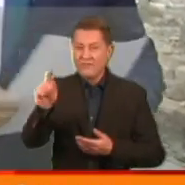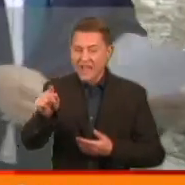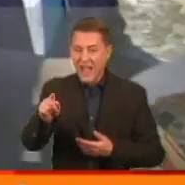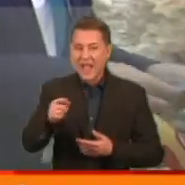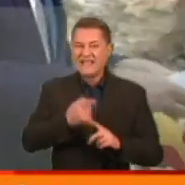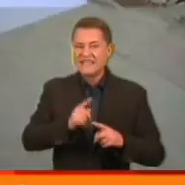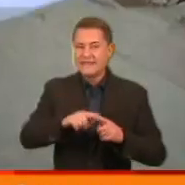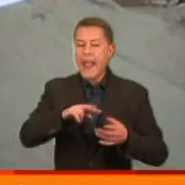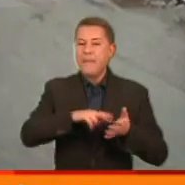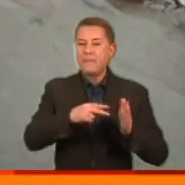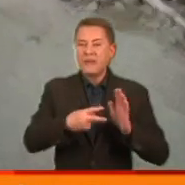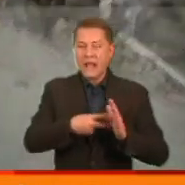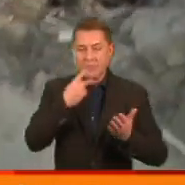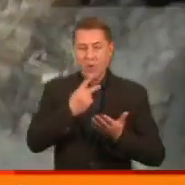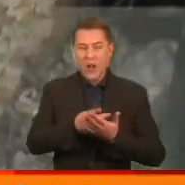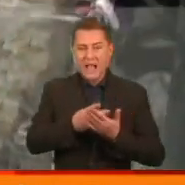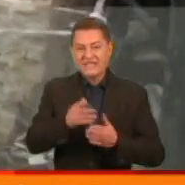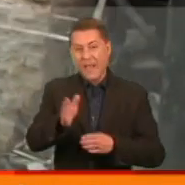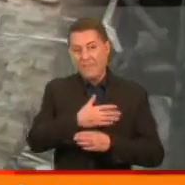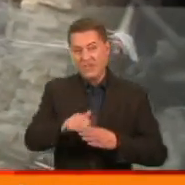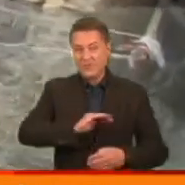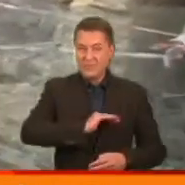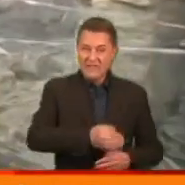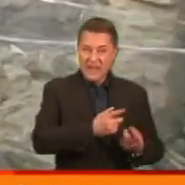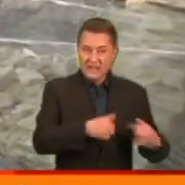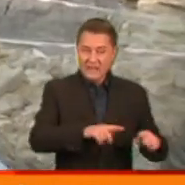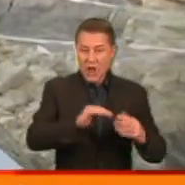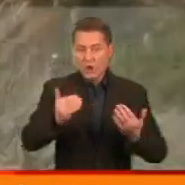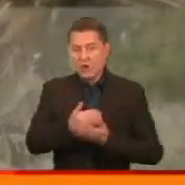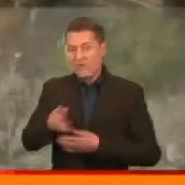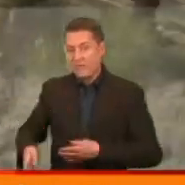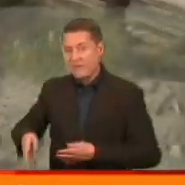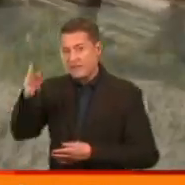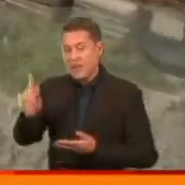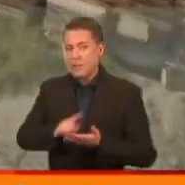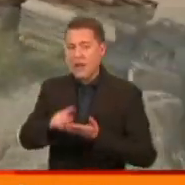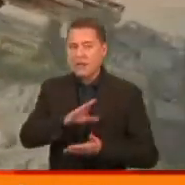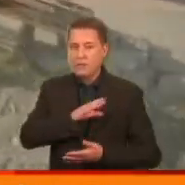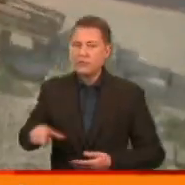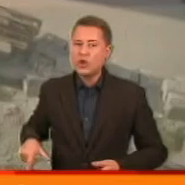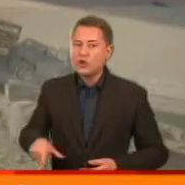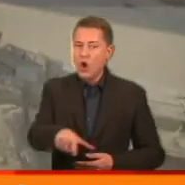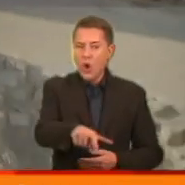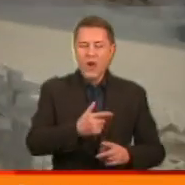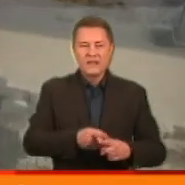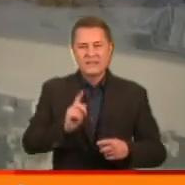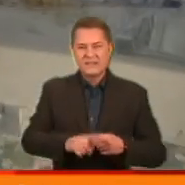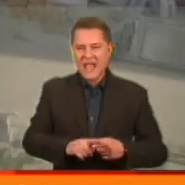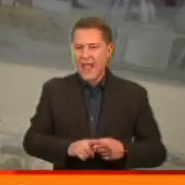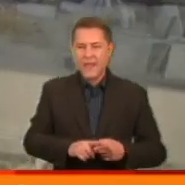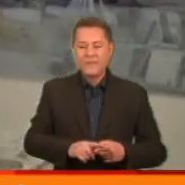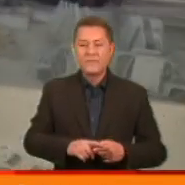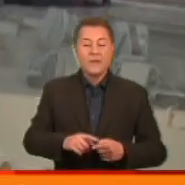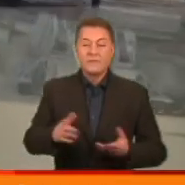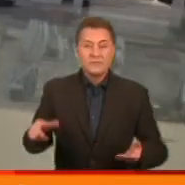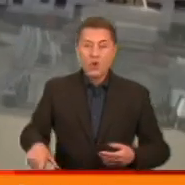Головне – цей план. Показує, між приватним житловим сектором і новими висотками мала бути дорога. Це немала відстань,